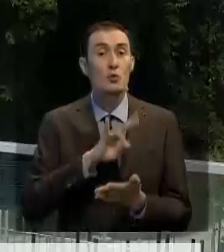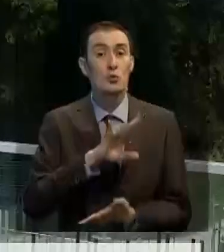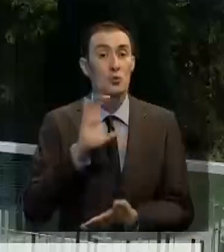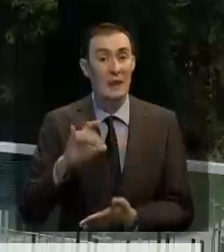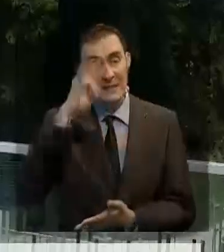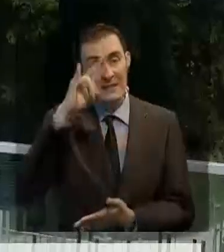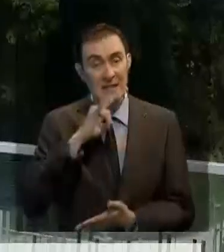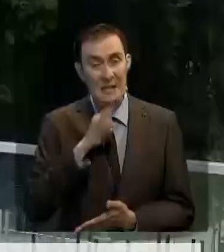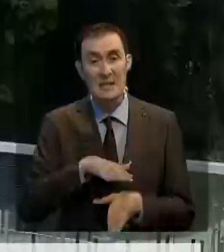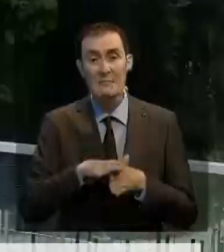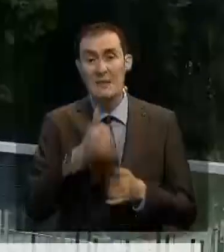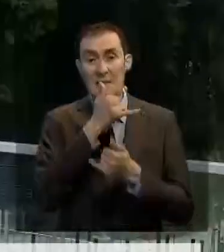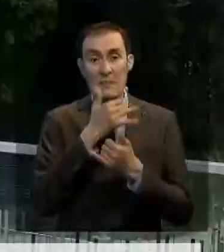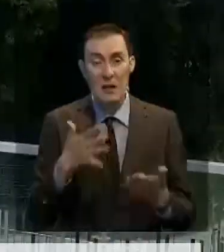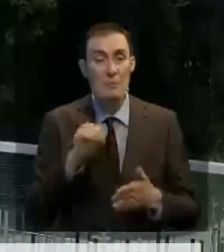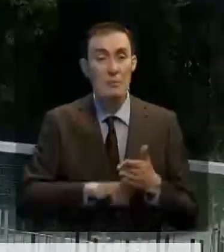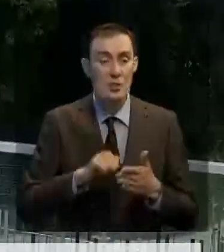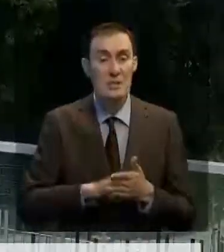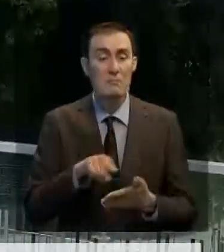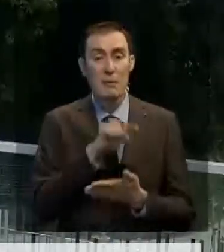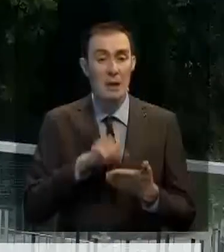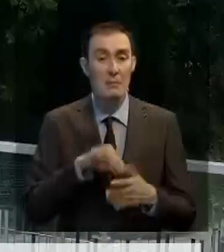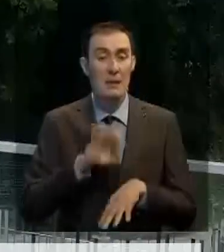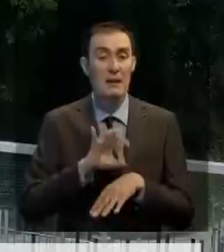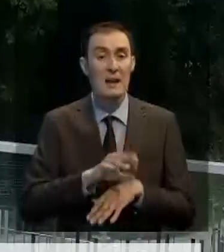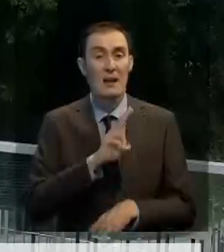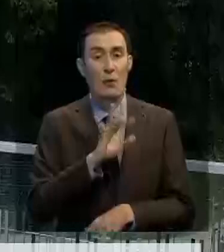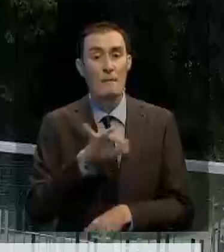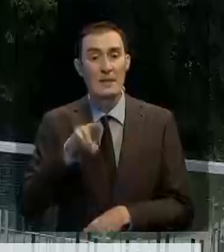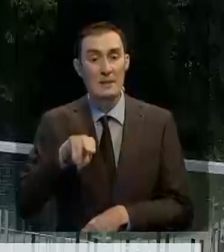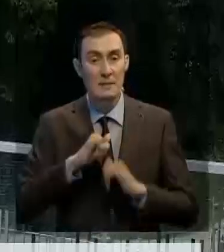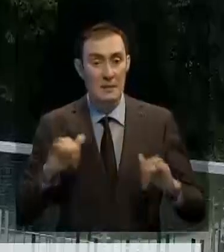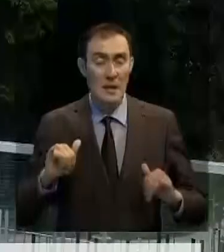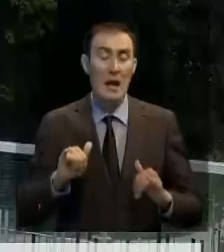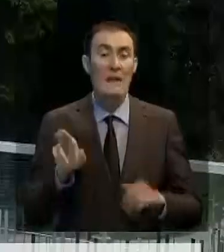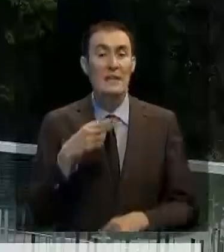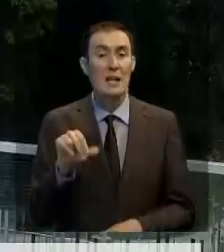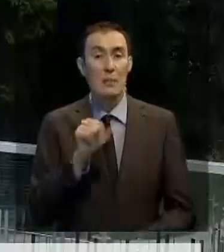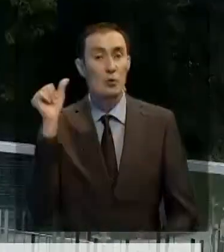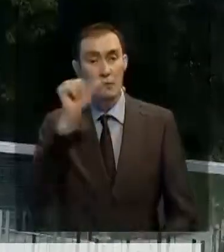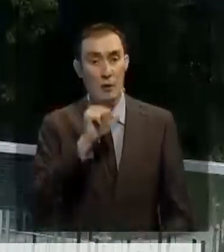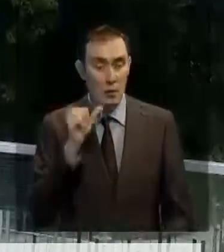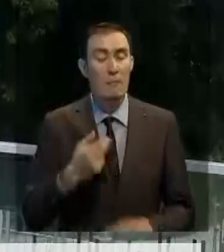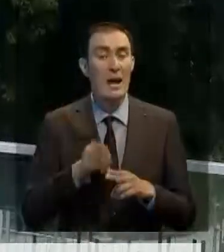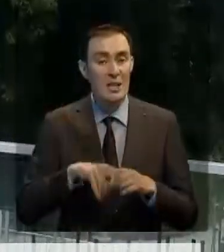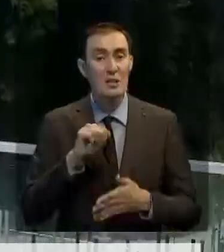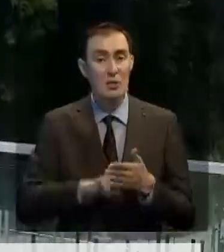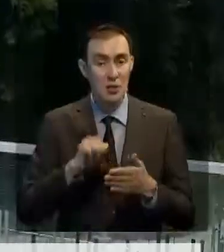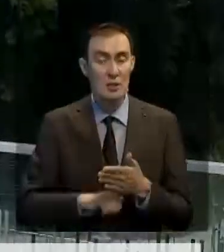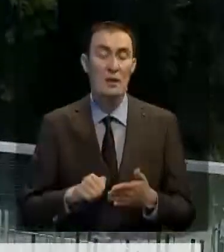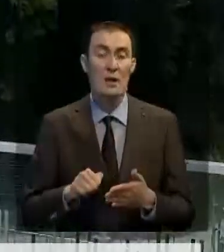в Казахстане, не состоялась из-за проблем пандемии коронавируса. В декабре прошлого года по этой же